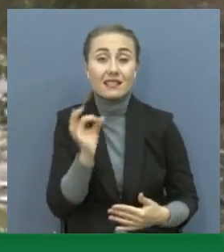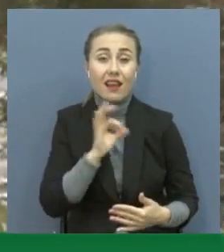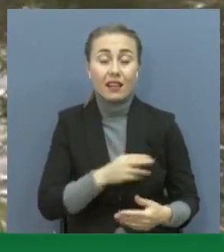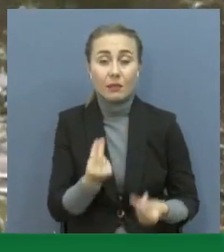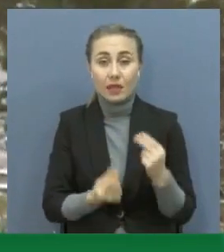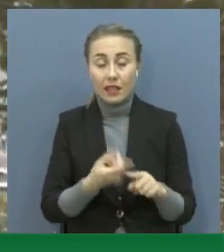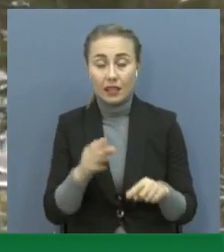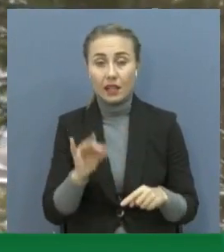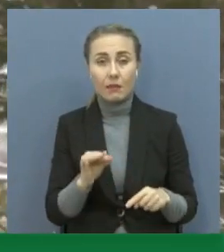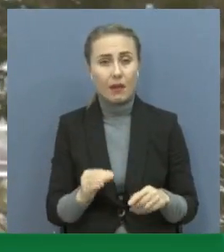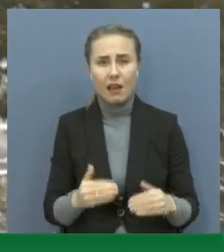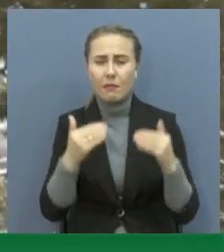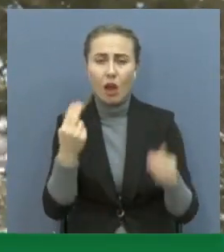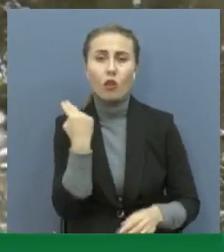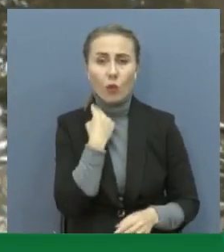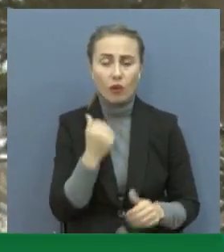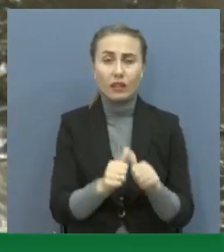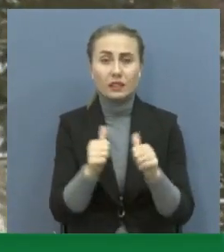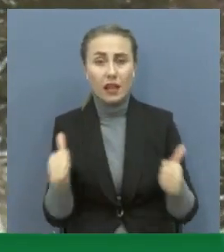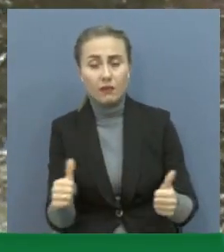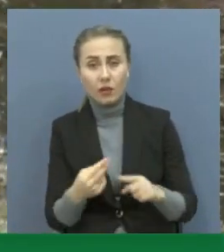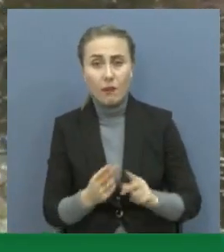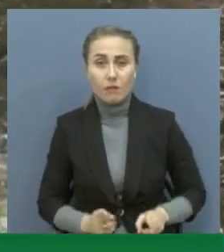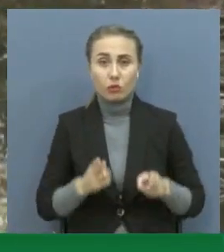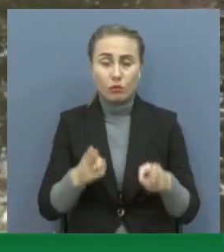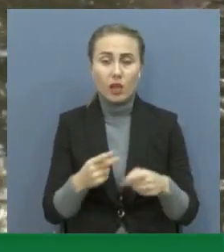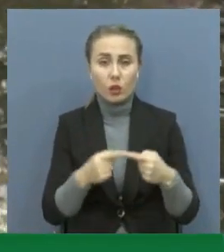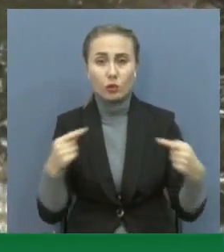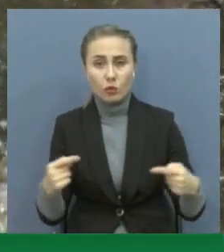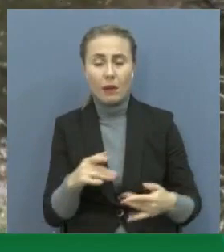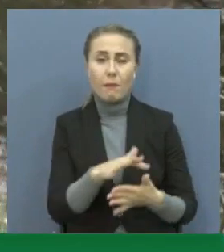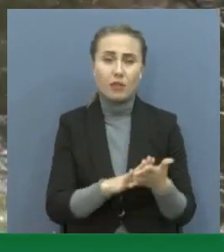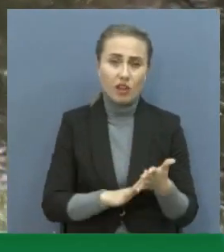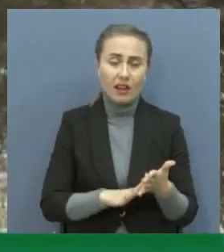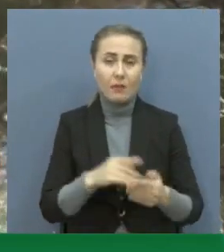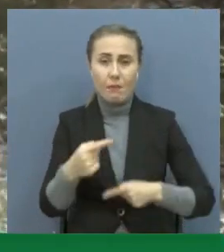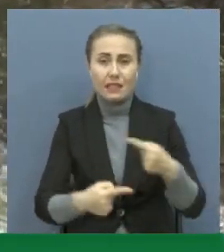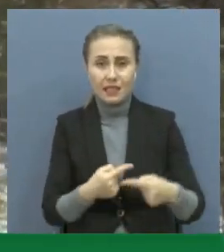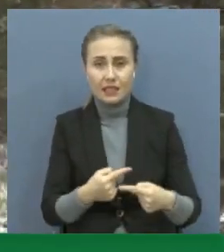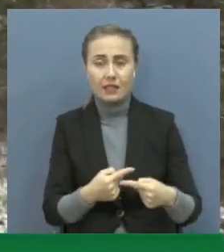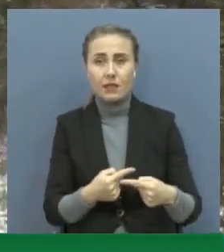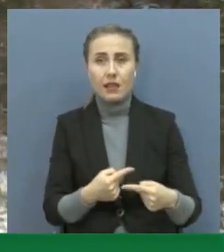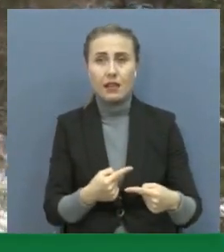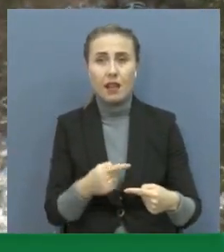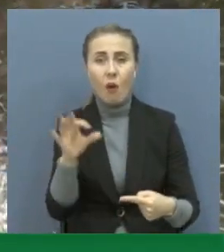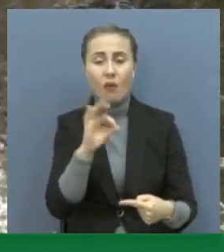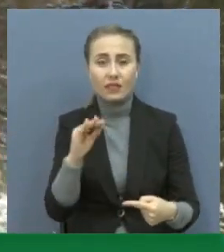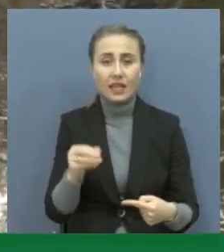оборачивается неподъемными долгами, разводами, преступлениями и другими печальными последствиями. По неофициальным данным,